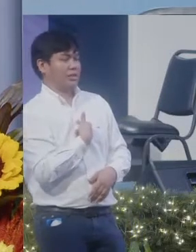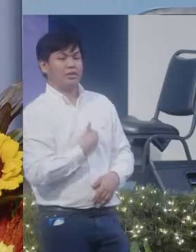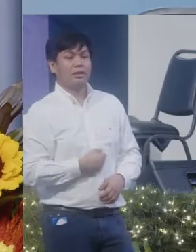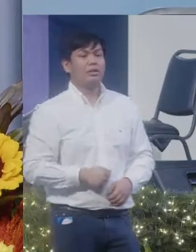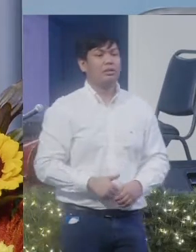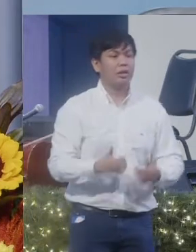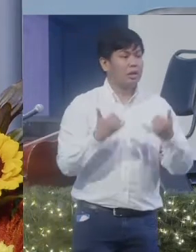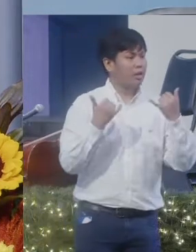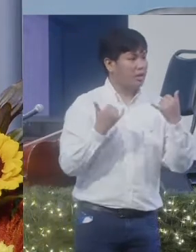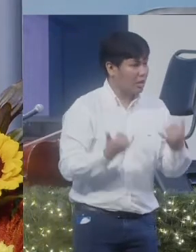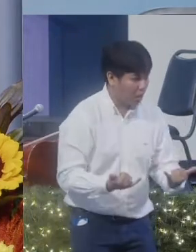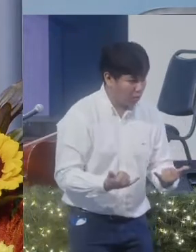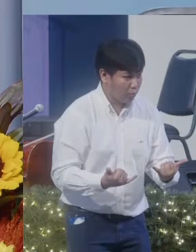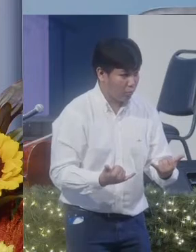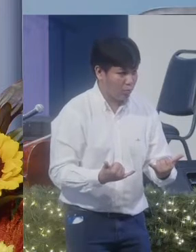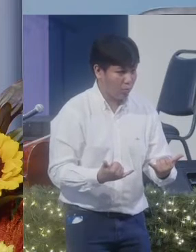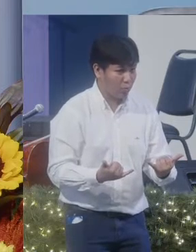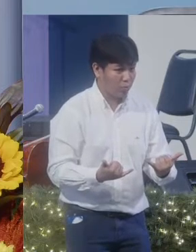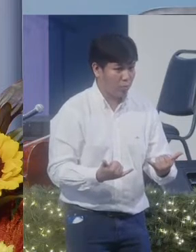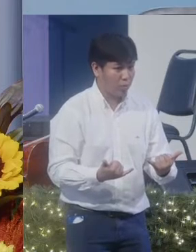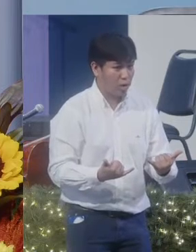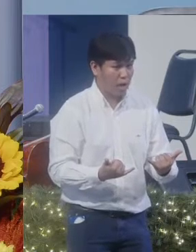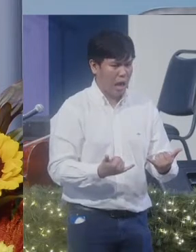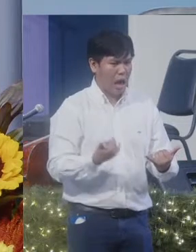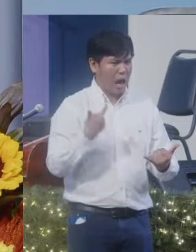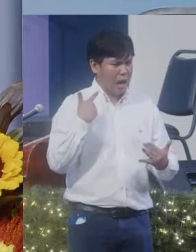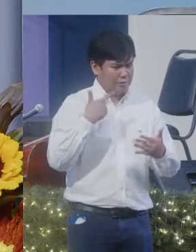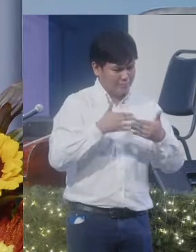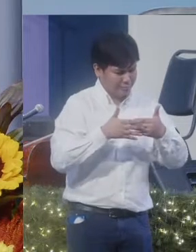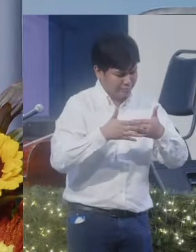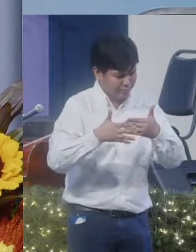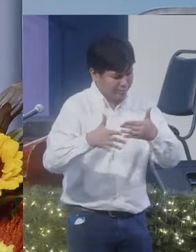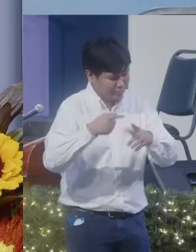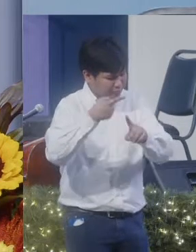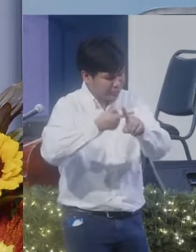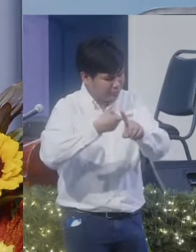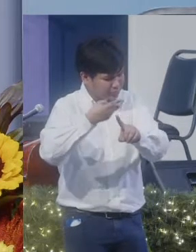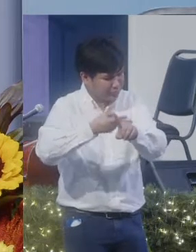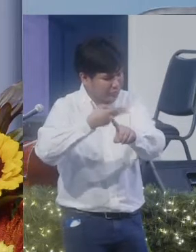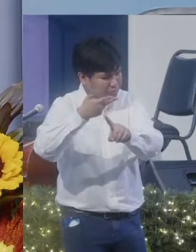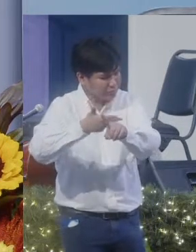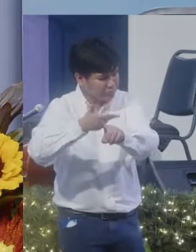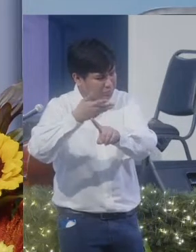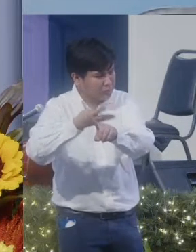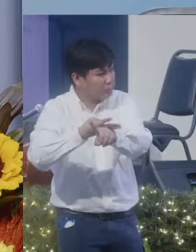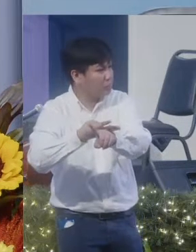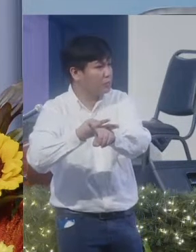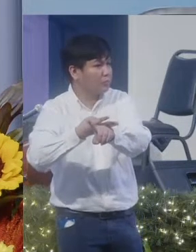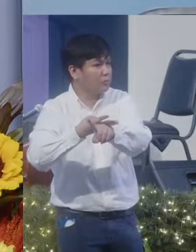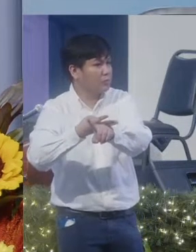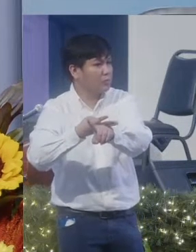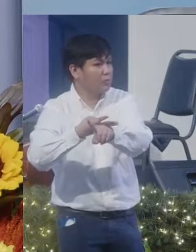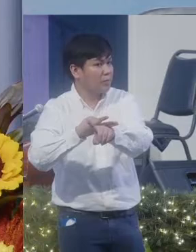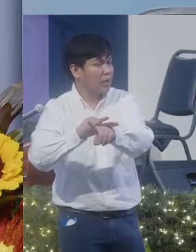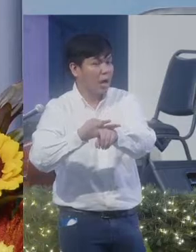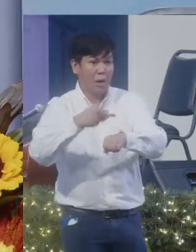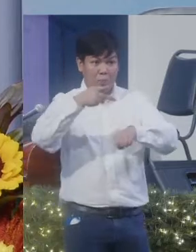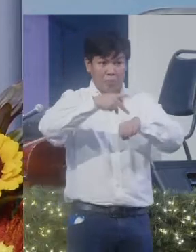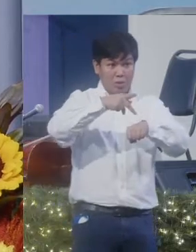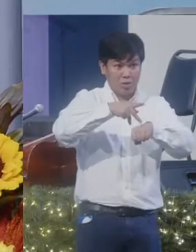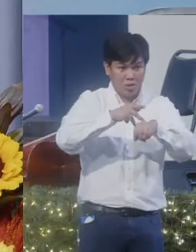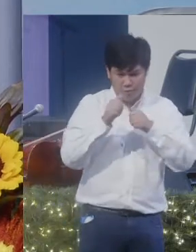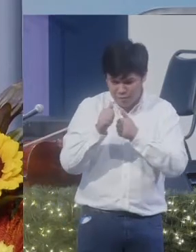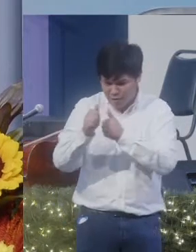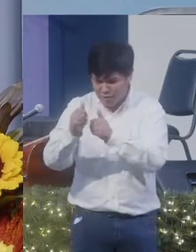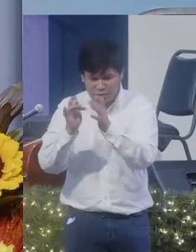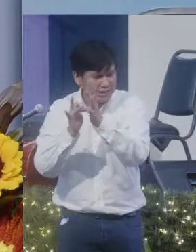So, merong konting panahon na lumipas kung saan si Peter siguro at